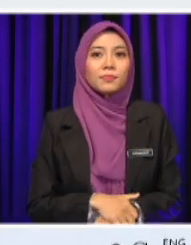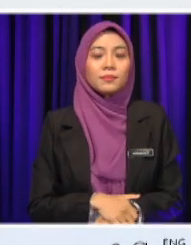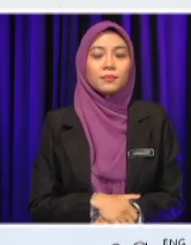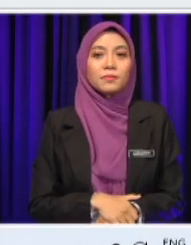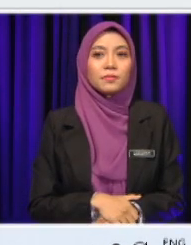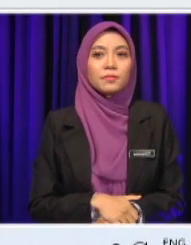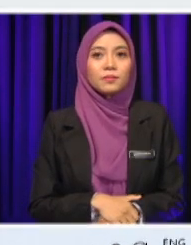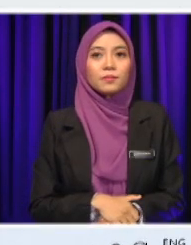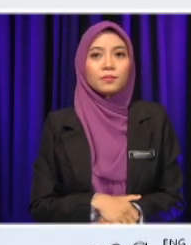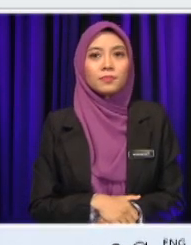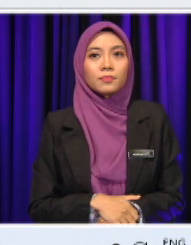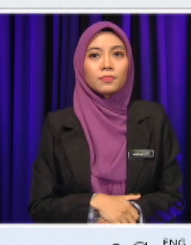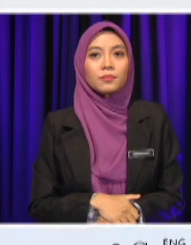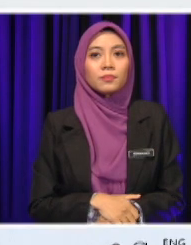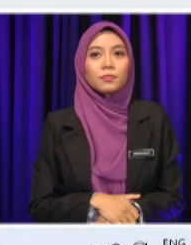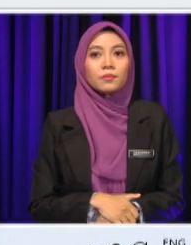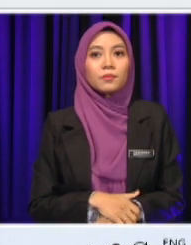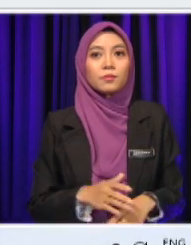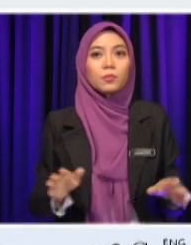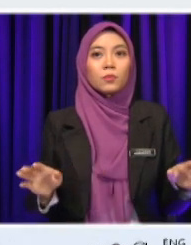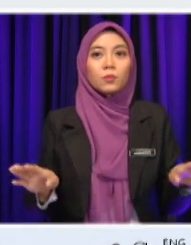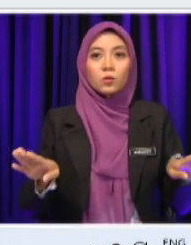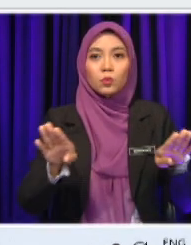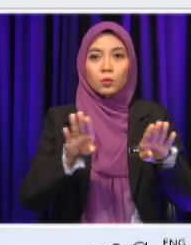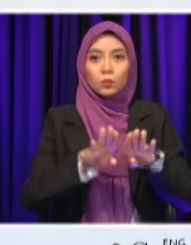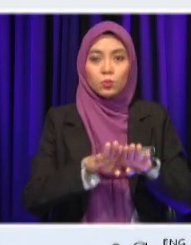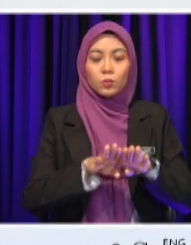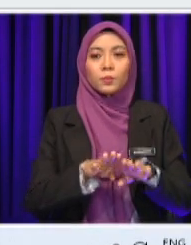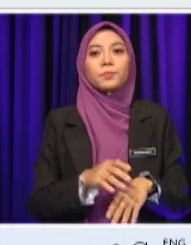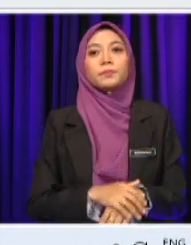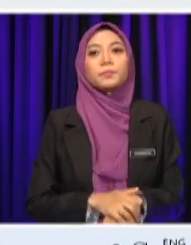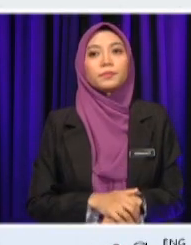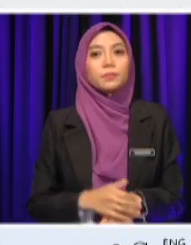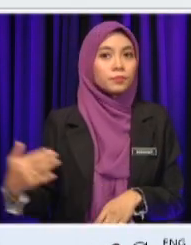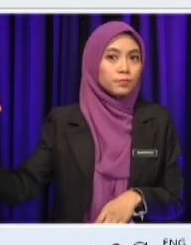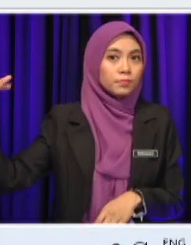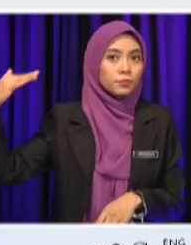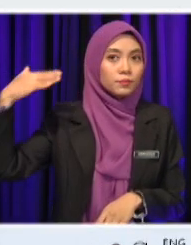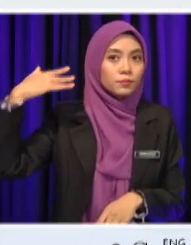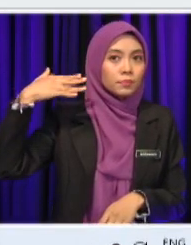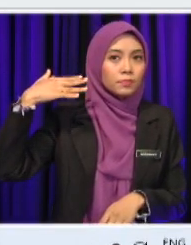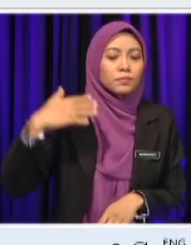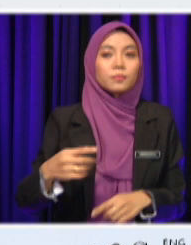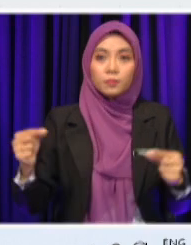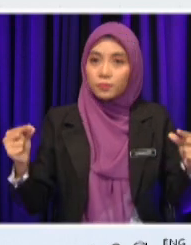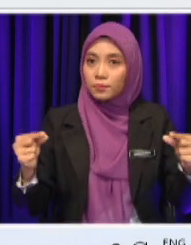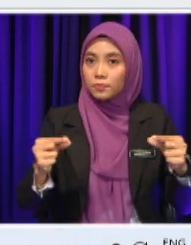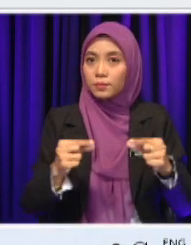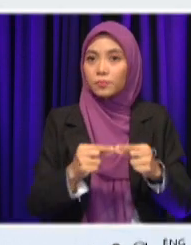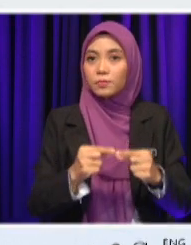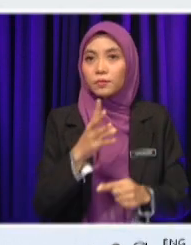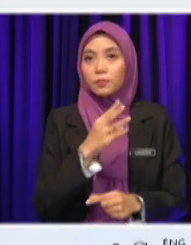lebih selamat, kita tutup ke semua ni. Kita offkan stop all sound. Ketiga-tiga ni kita gabung dan kita masukkan ke